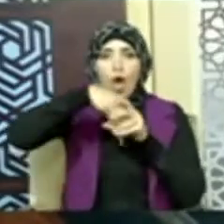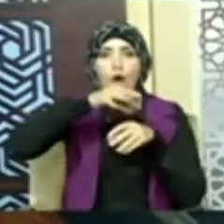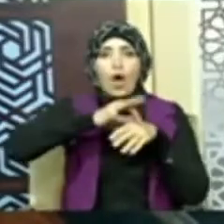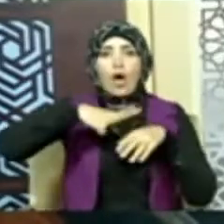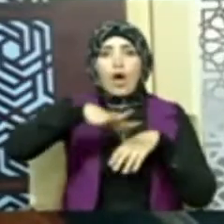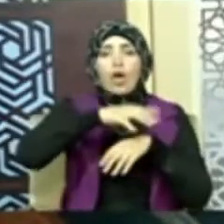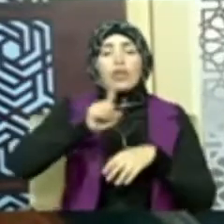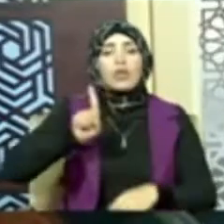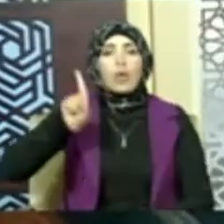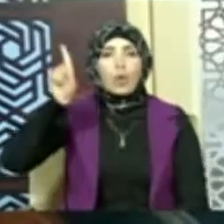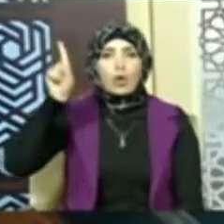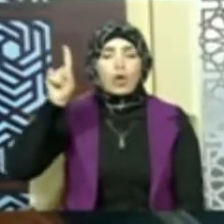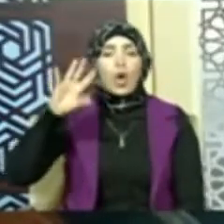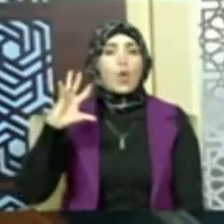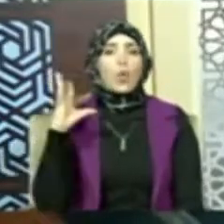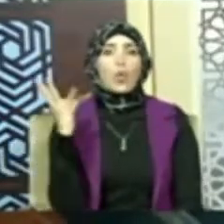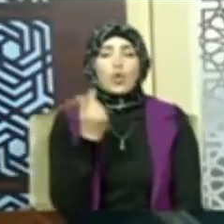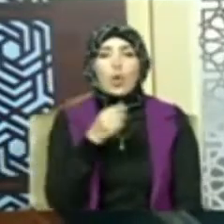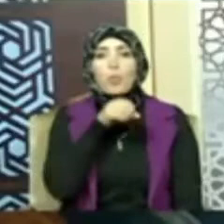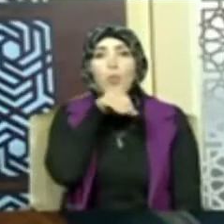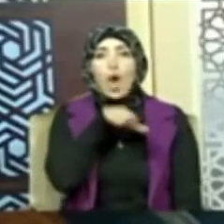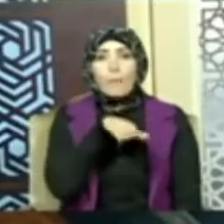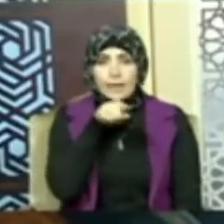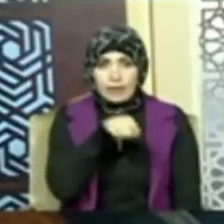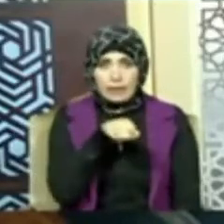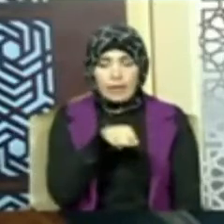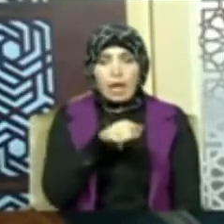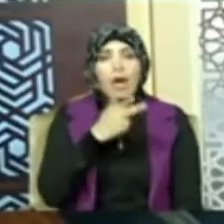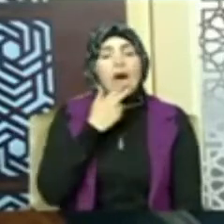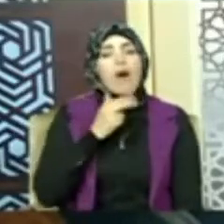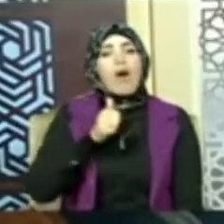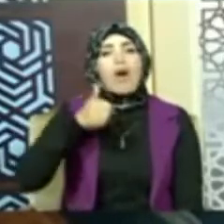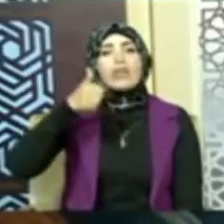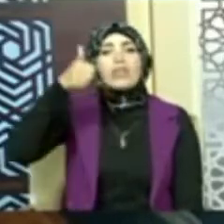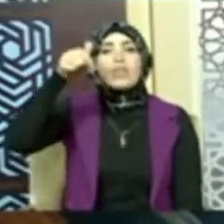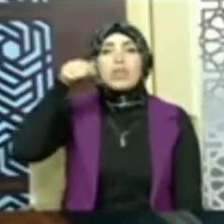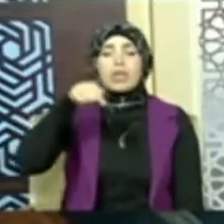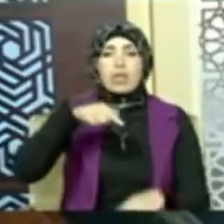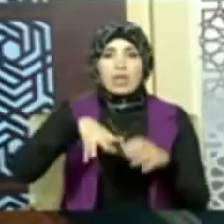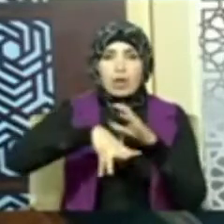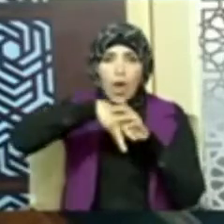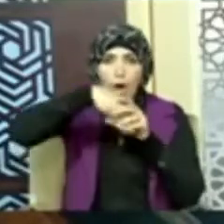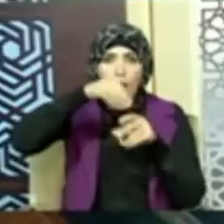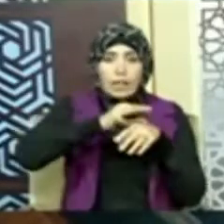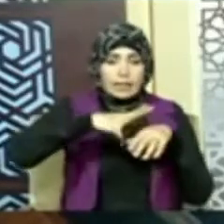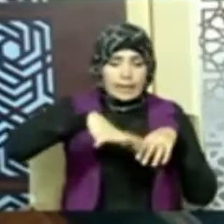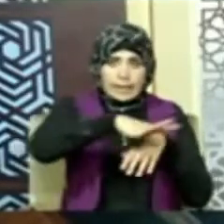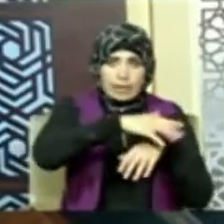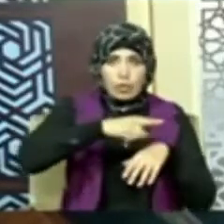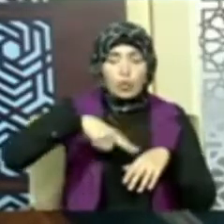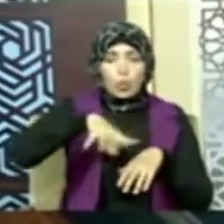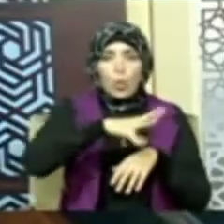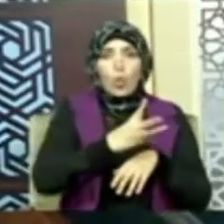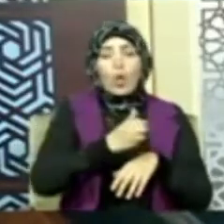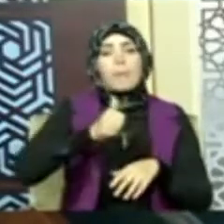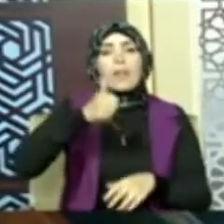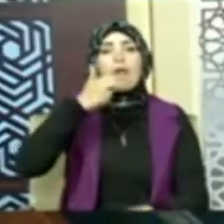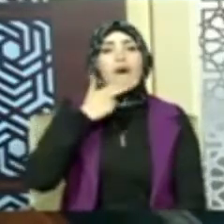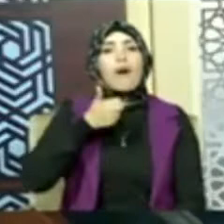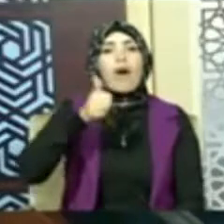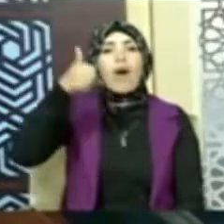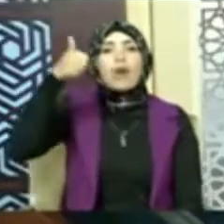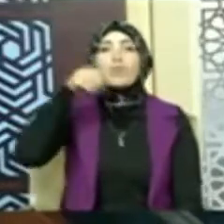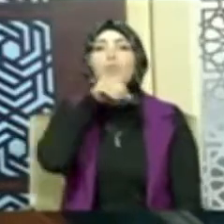كلهم، محمد خير خلق الله كلهم،